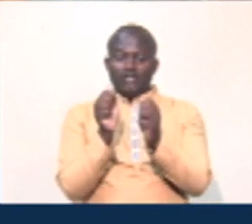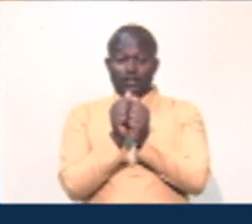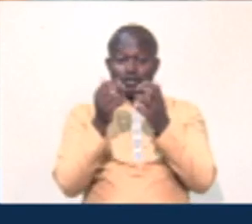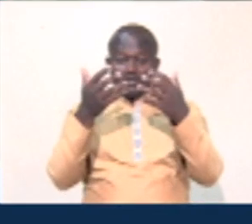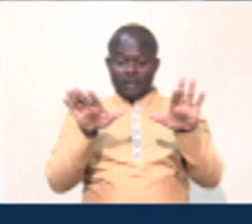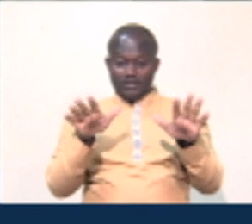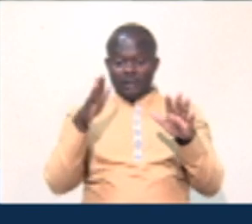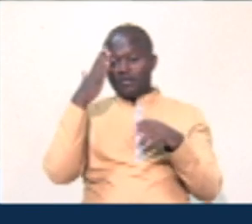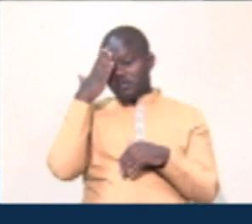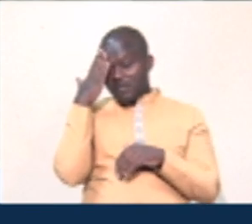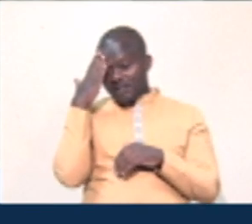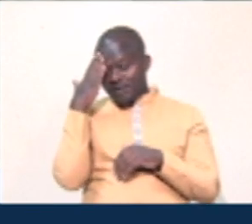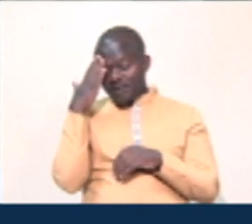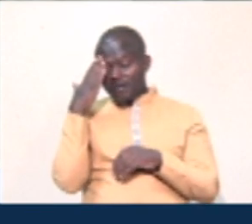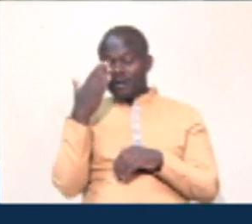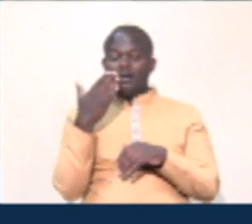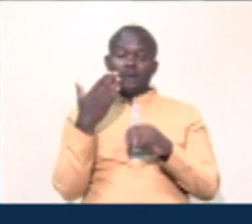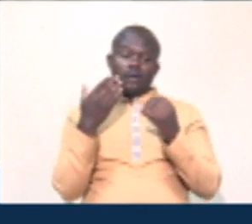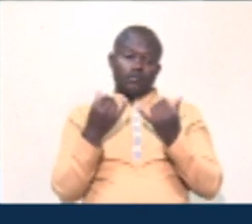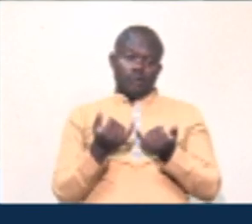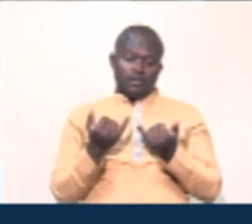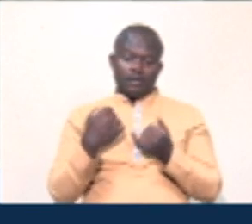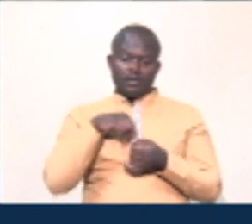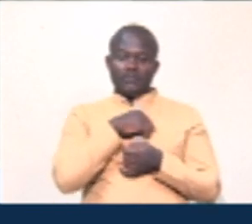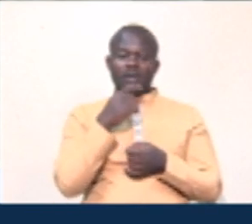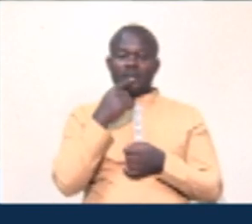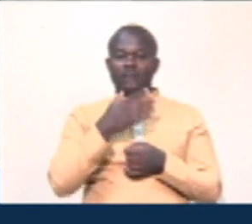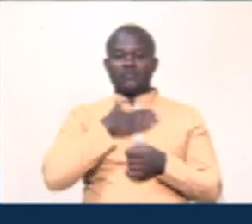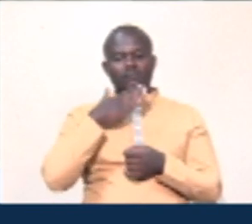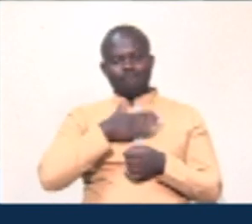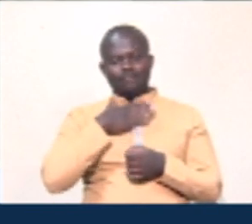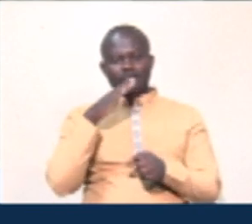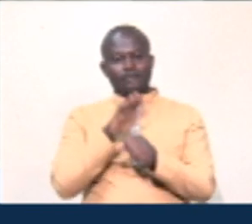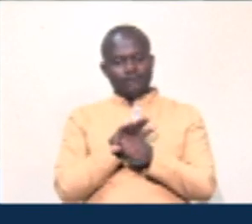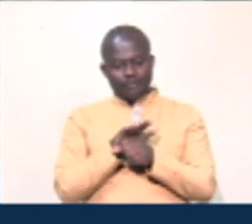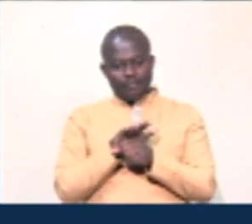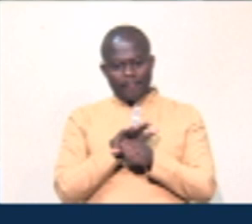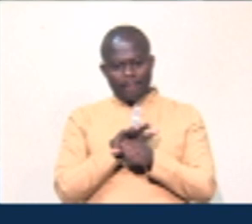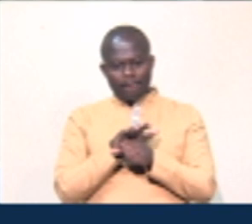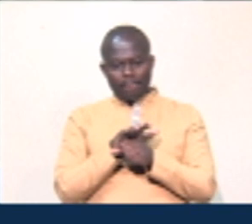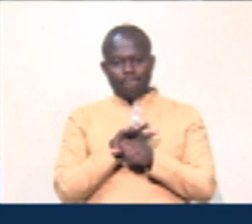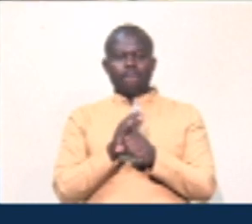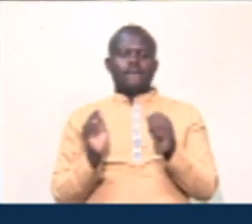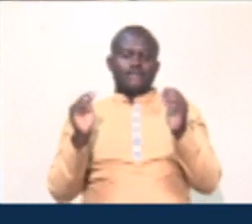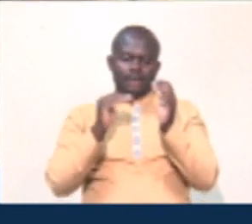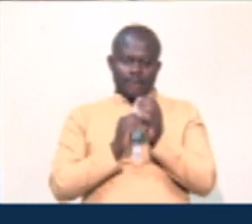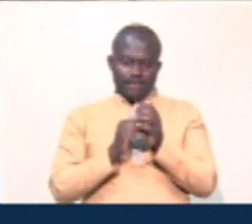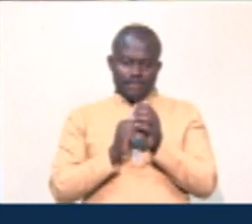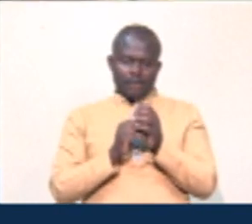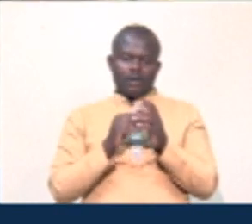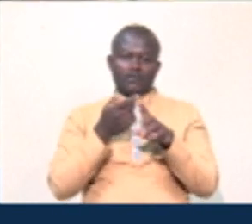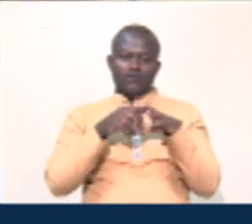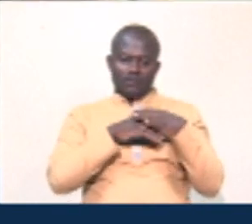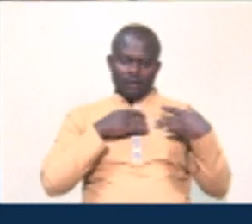nkiyimenya. Icyo navuga ni nyakiranye ibyishimo birenze, ikindi kandi nkaba mbikuye ku